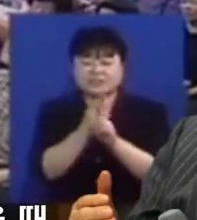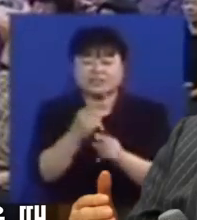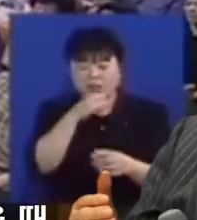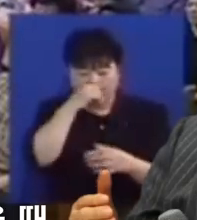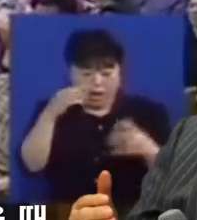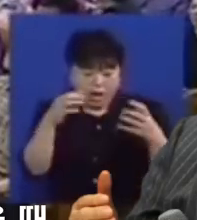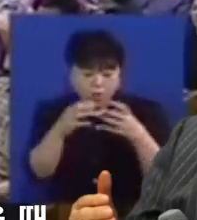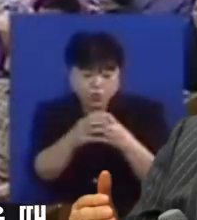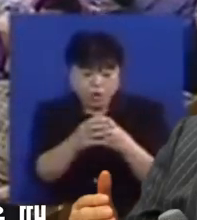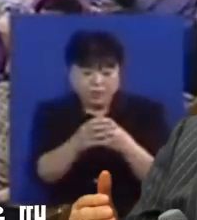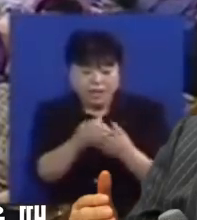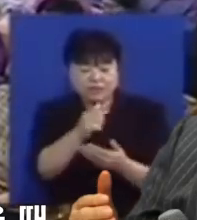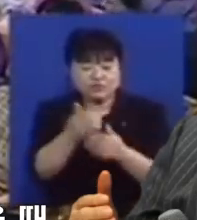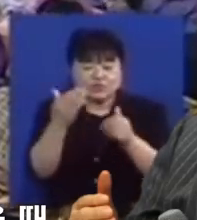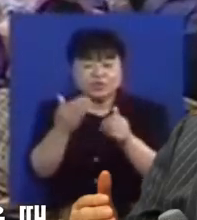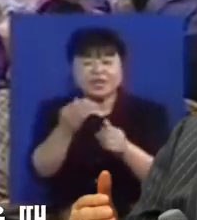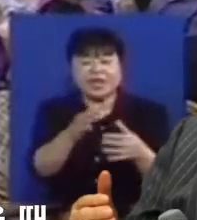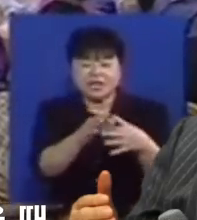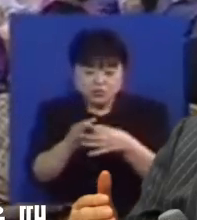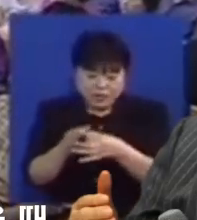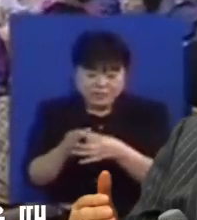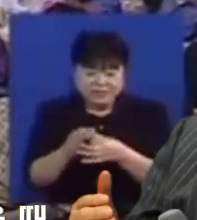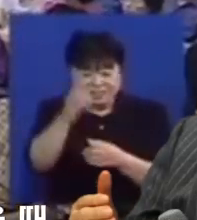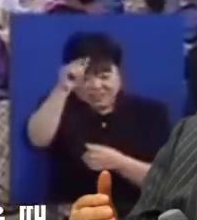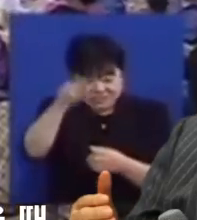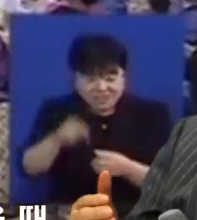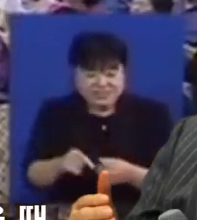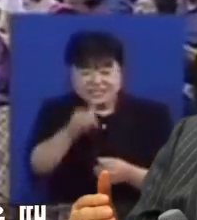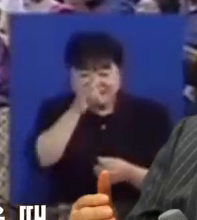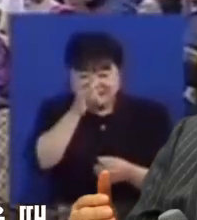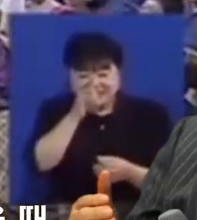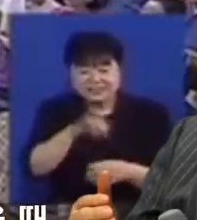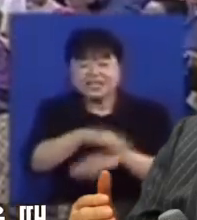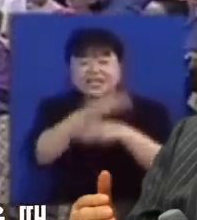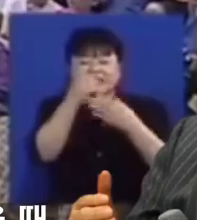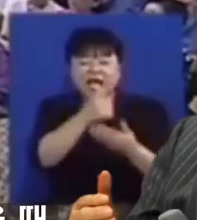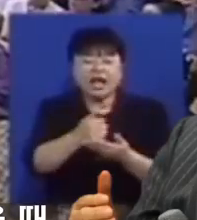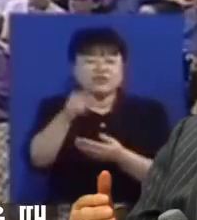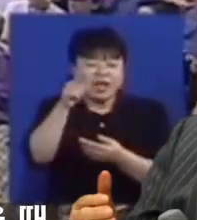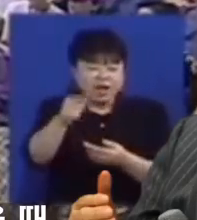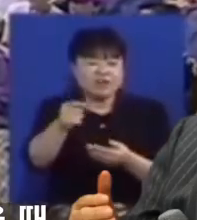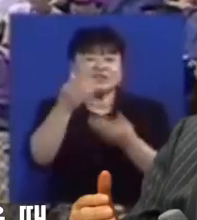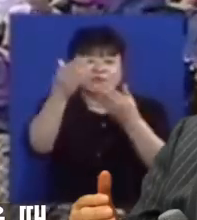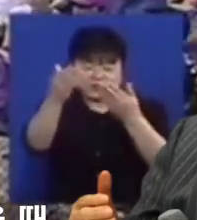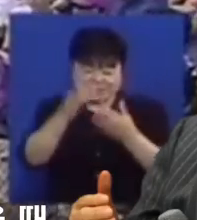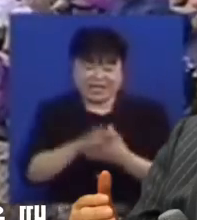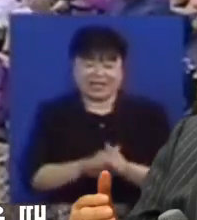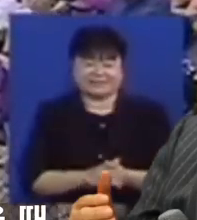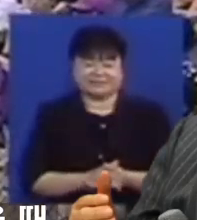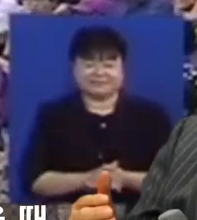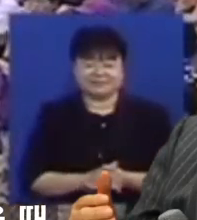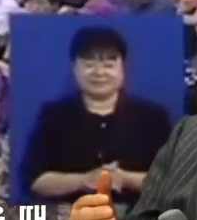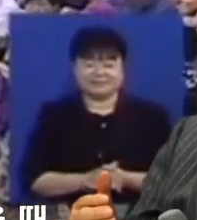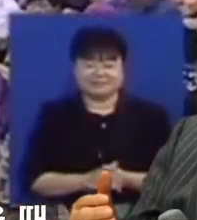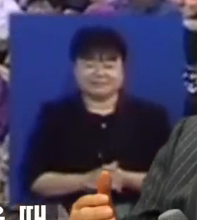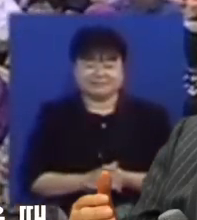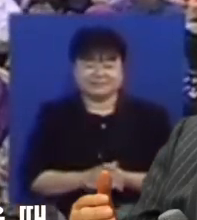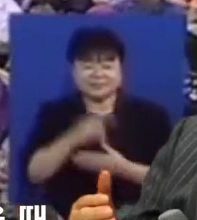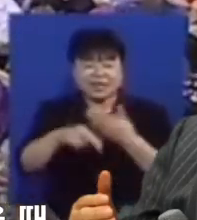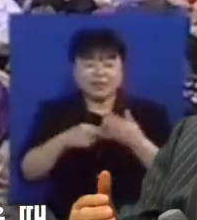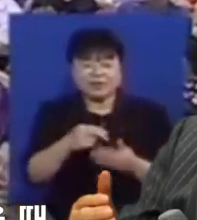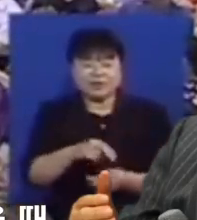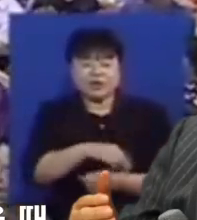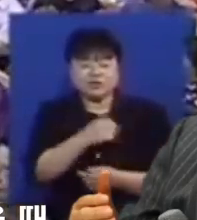승리와 위엄이 다 주께 소하여 사오니 천지에 있는 것이 다 주의 것이로소이다.